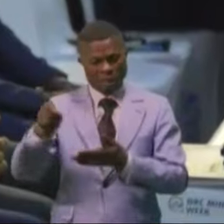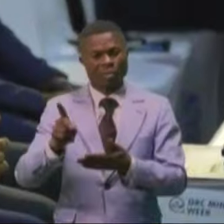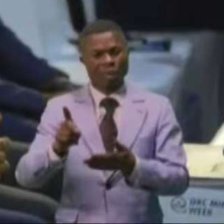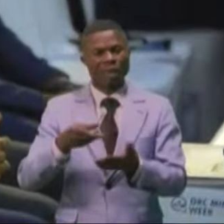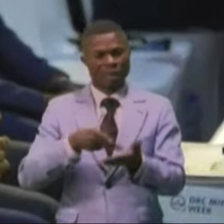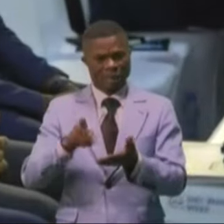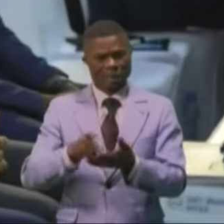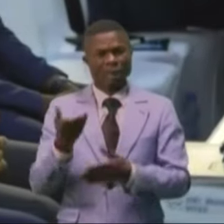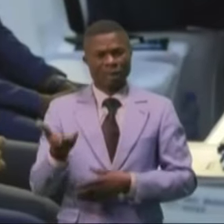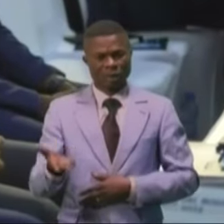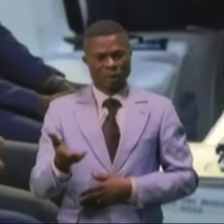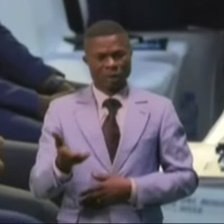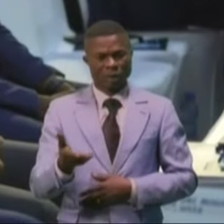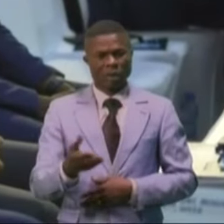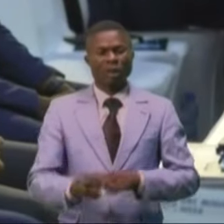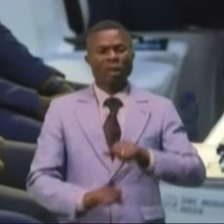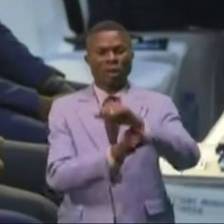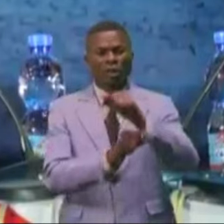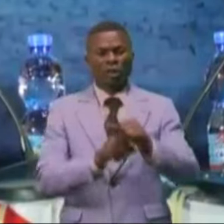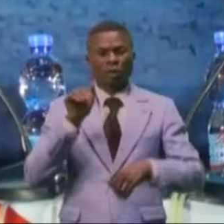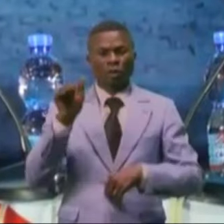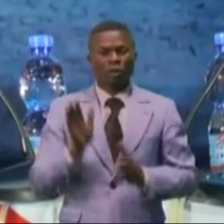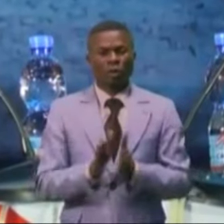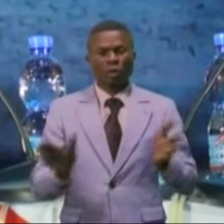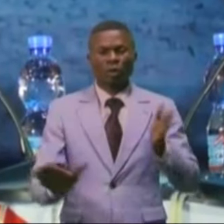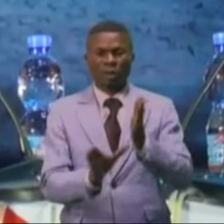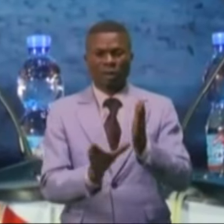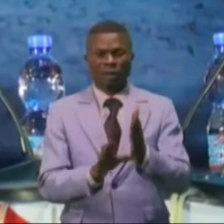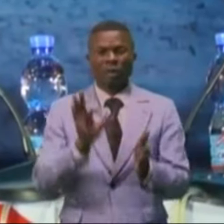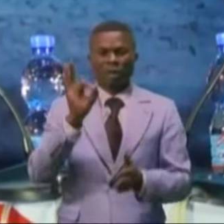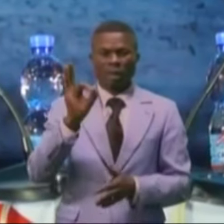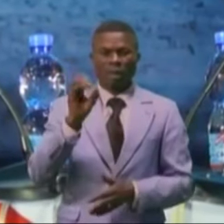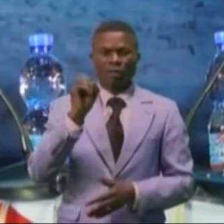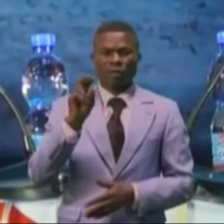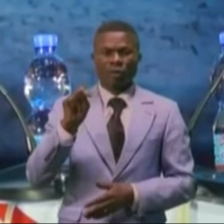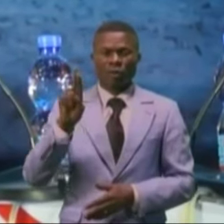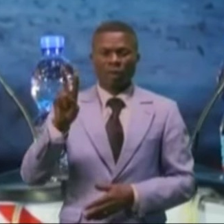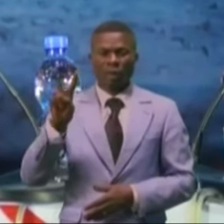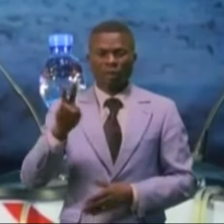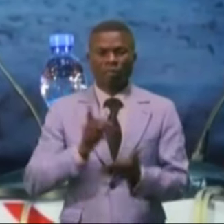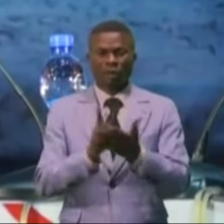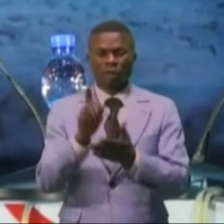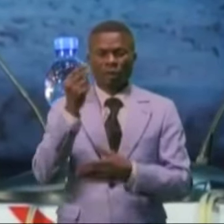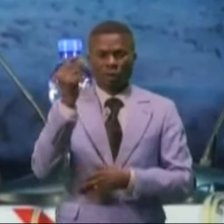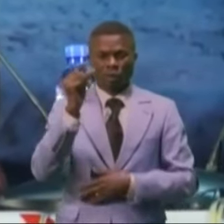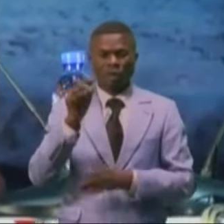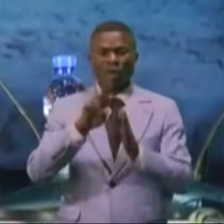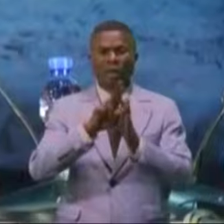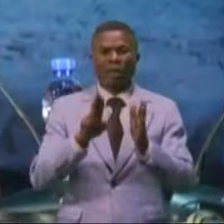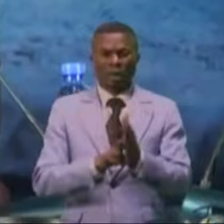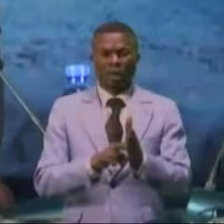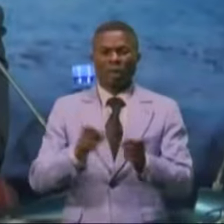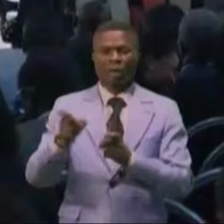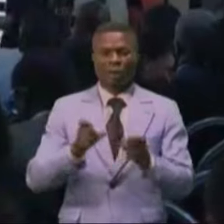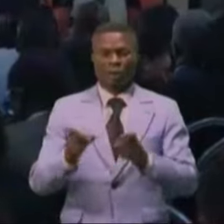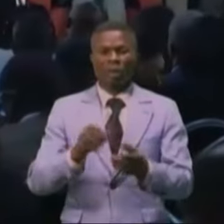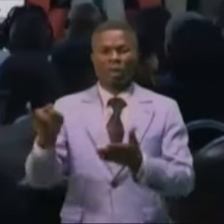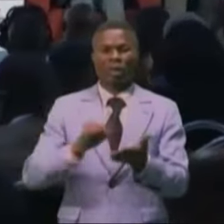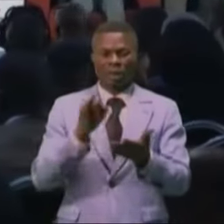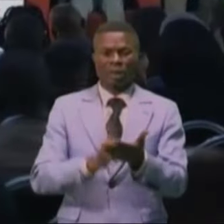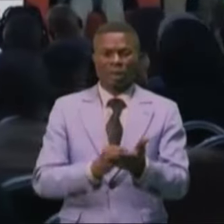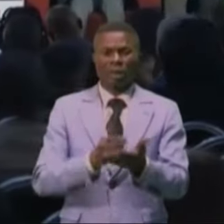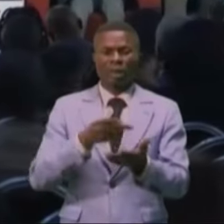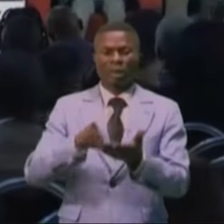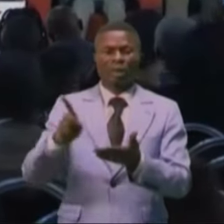Cette intervention du directeur général adjoint du Fonarev sur le droit minier, réglementation, gestion des impôts, plénière de